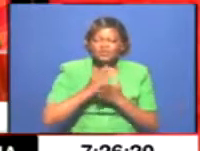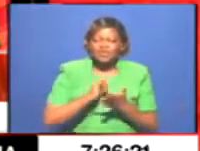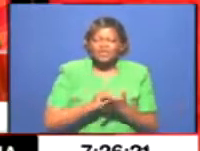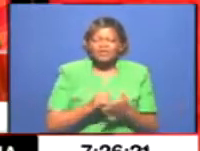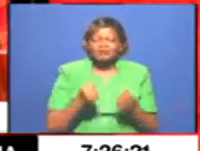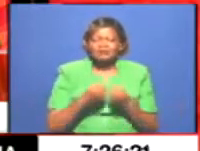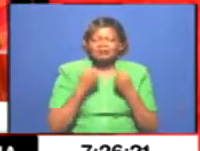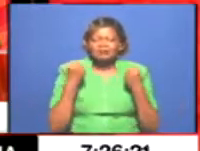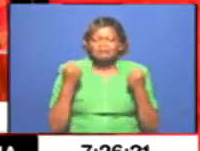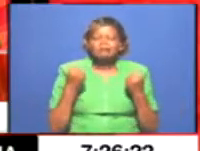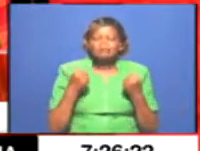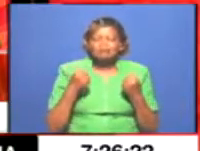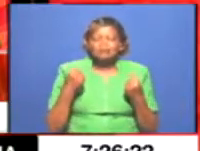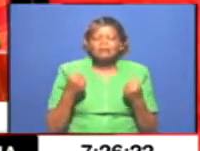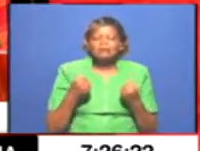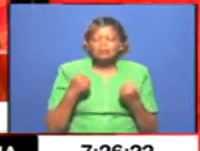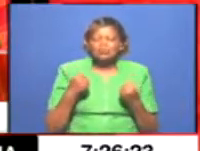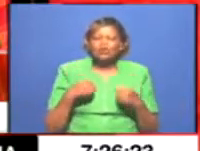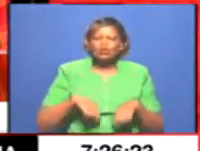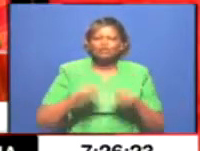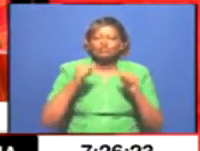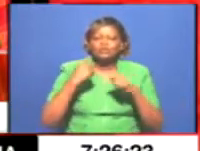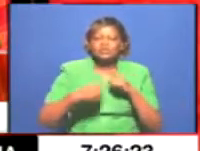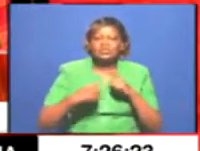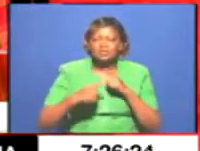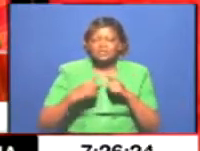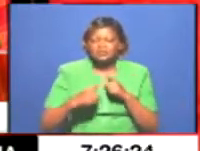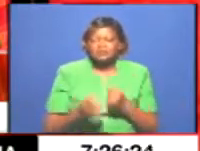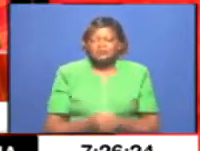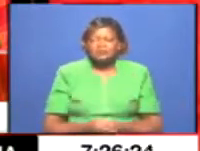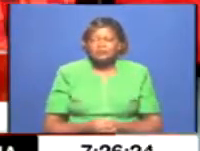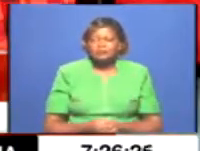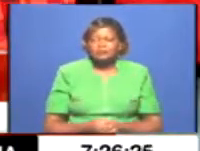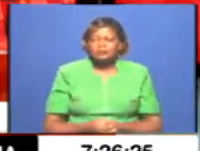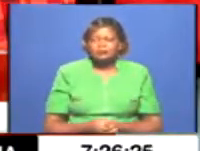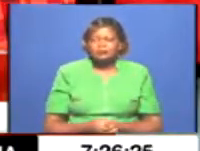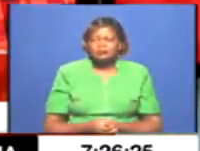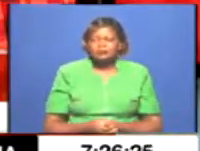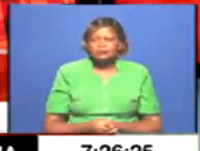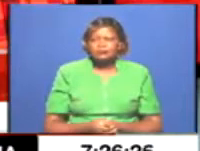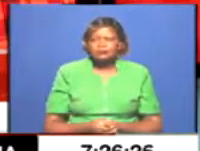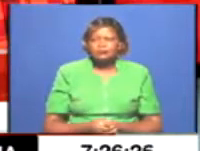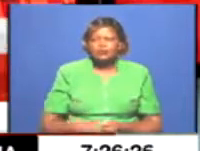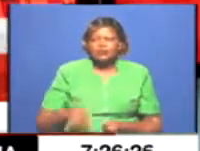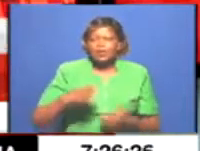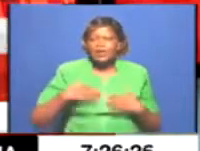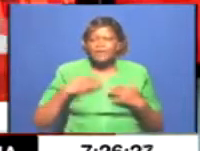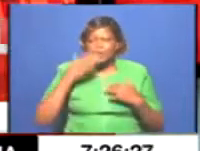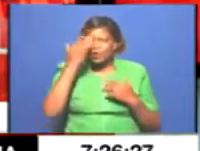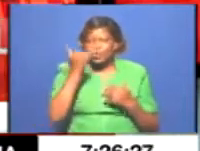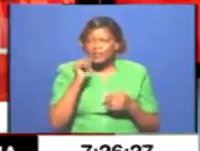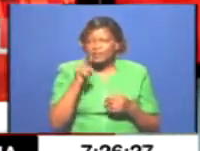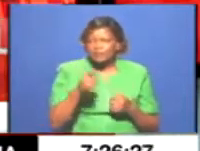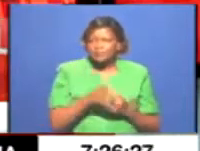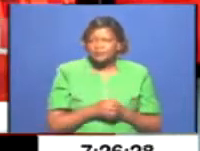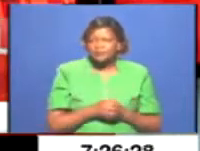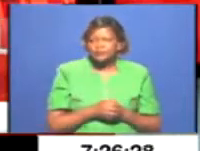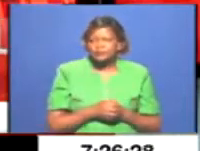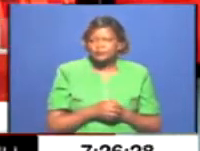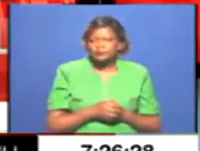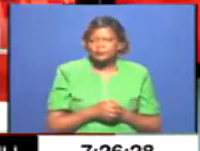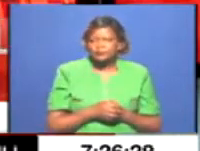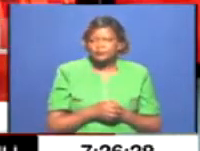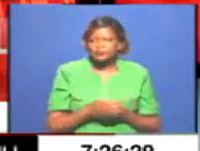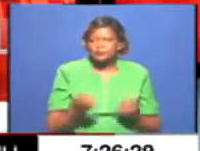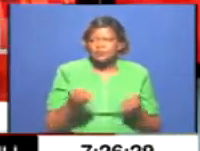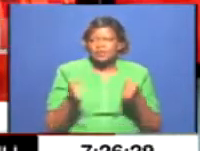happens every year for as long as rugby is played in this world. We are happy because this is going to be an extensive 9 days